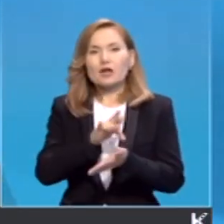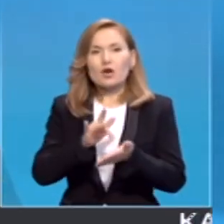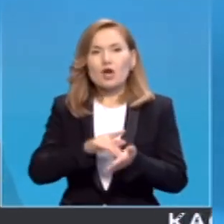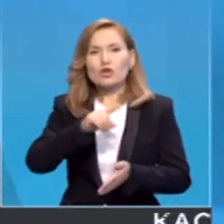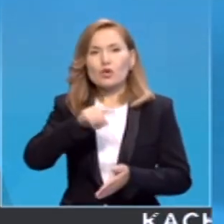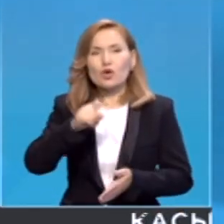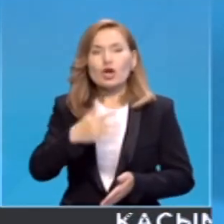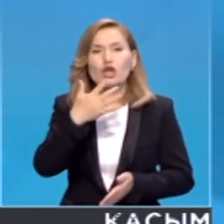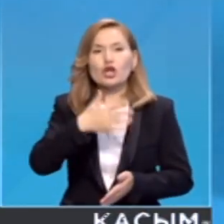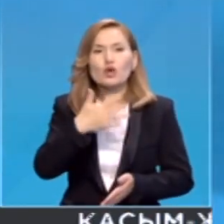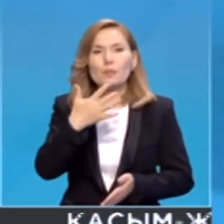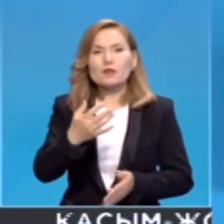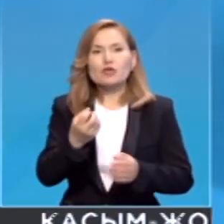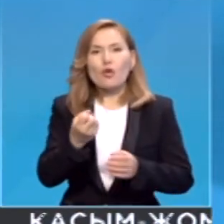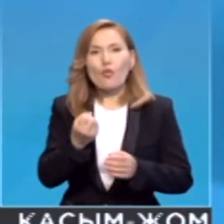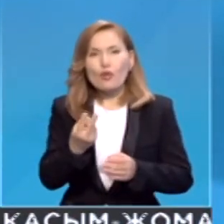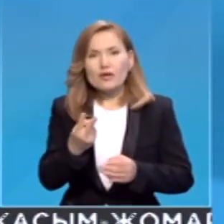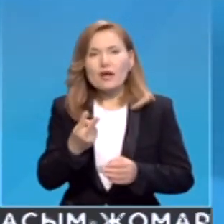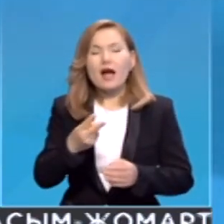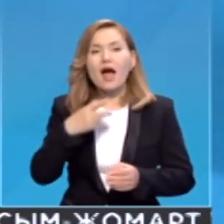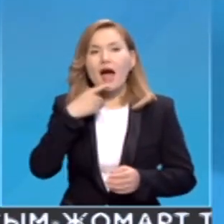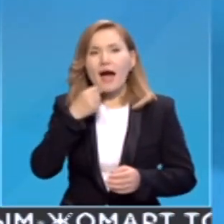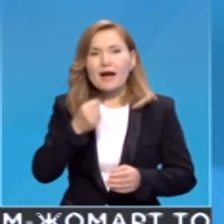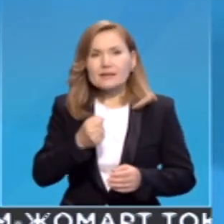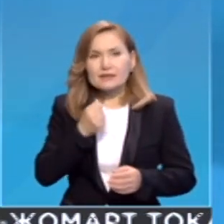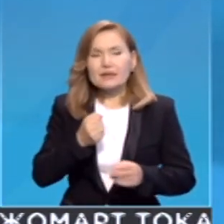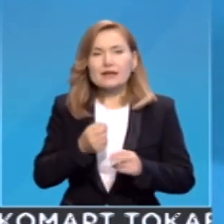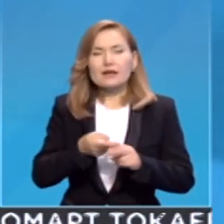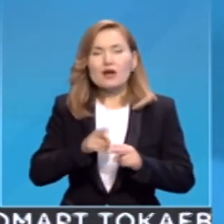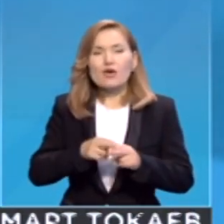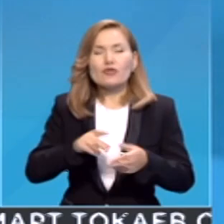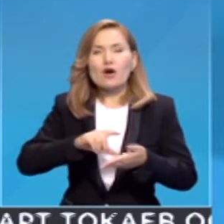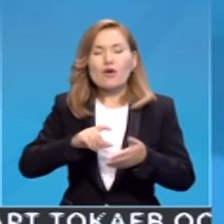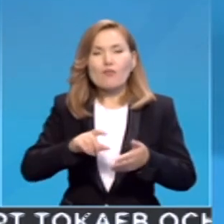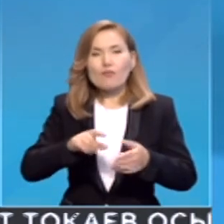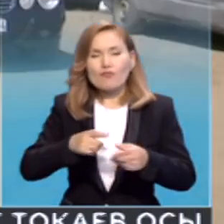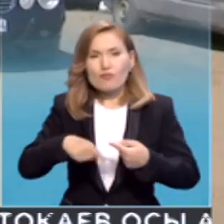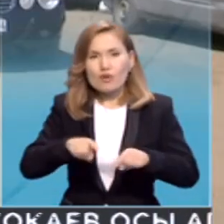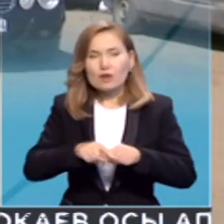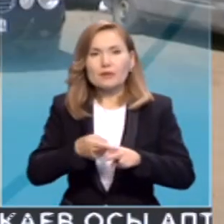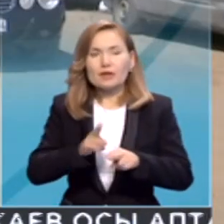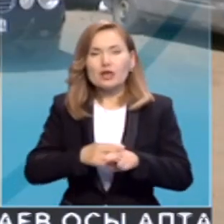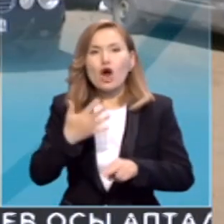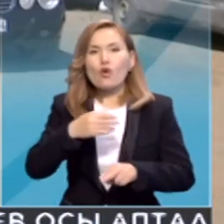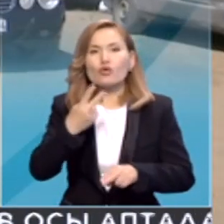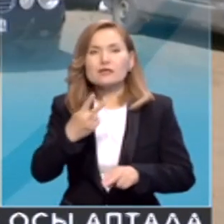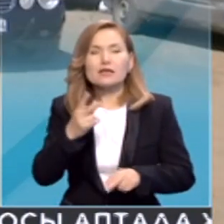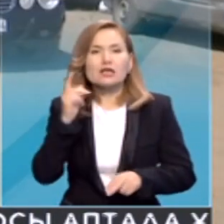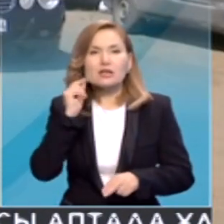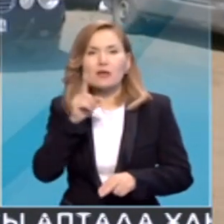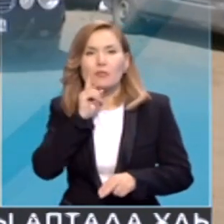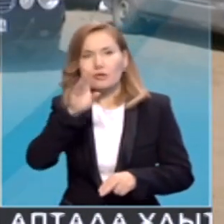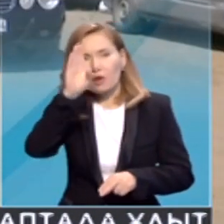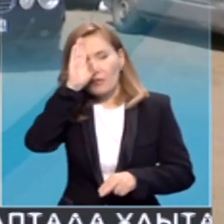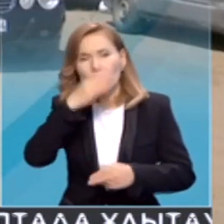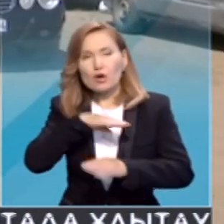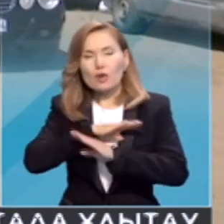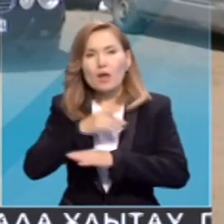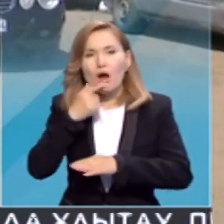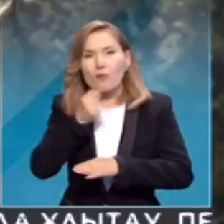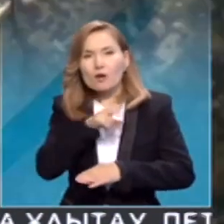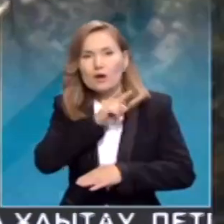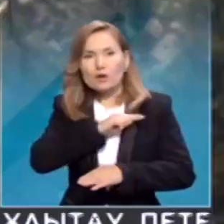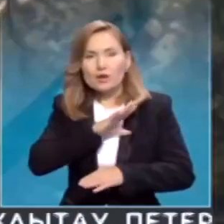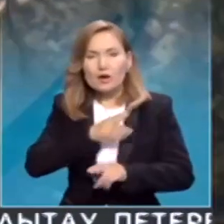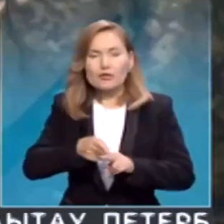Павлодардағы 55-12 әскери бөлімде 32 жастағы сарбаз көз жұмды. Ол 7 жылдан бері келісім шартпен қызмет атқарып жүрген. Жақында ғана